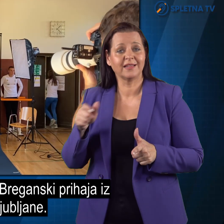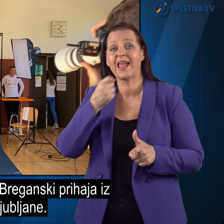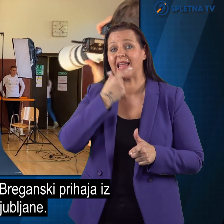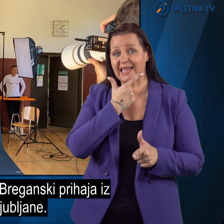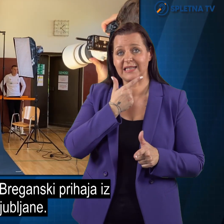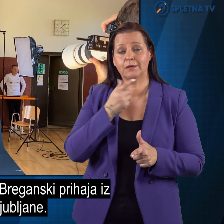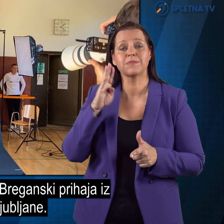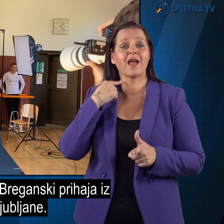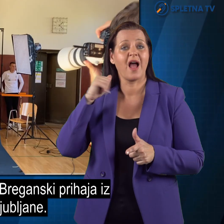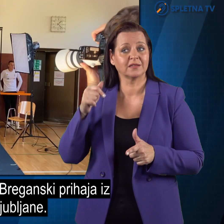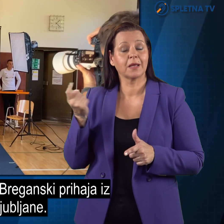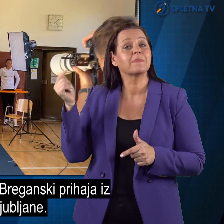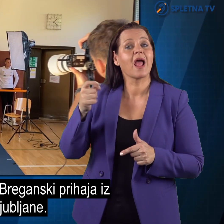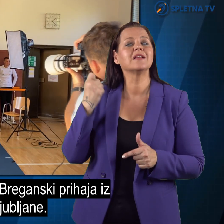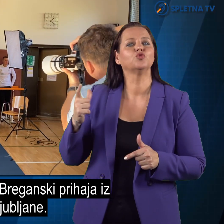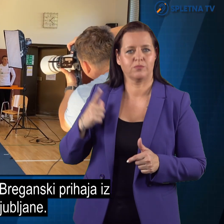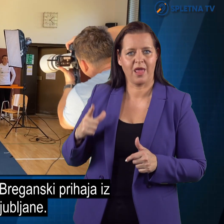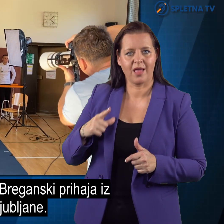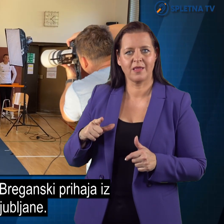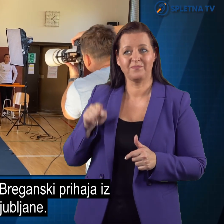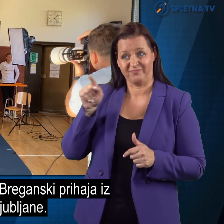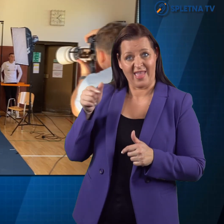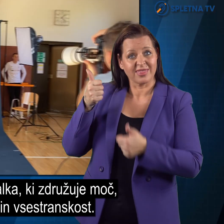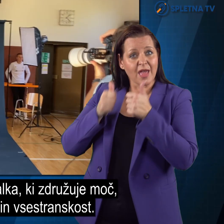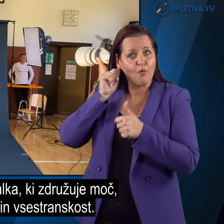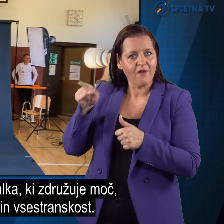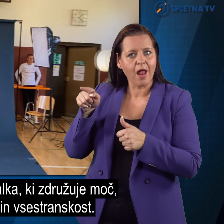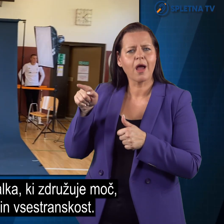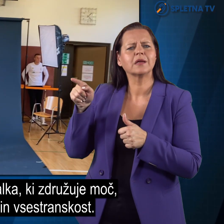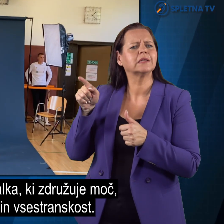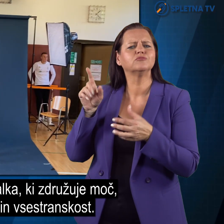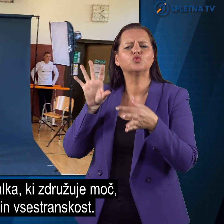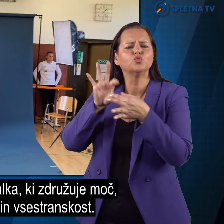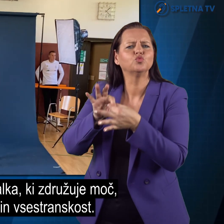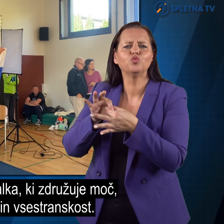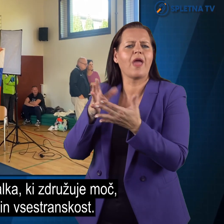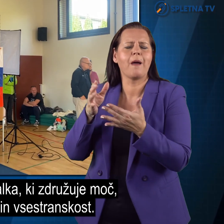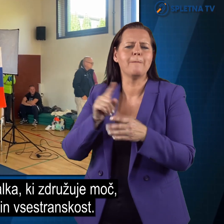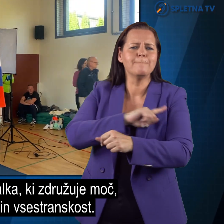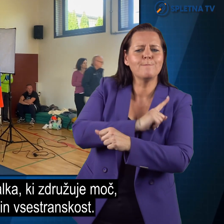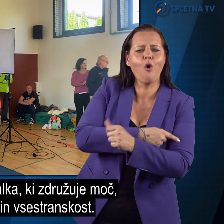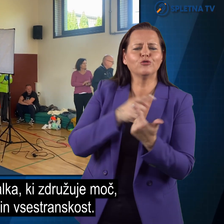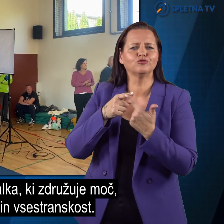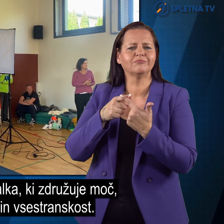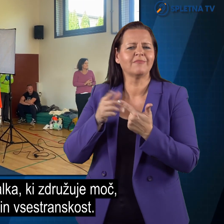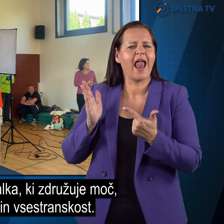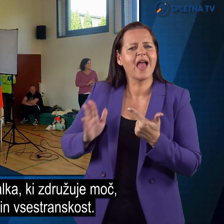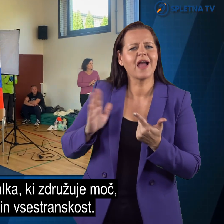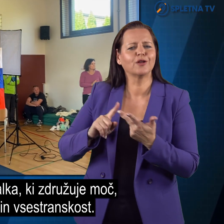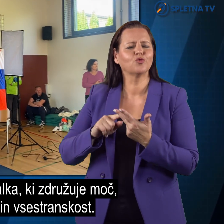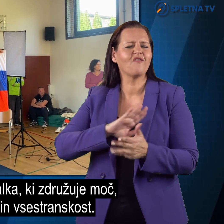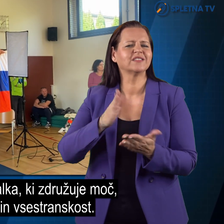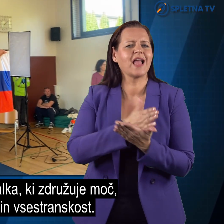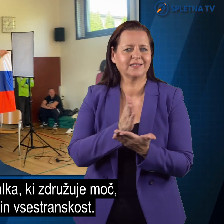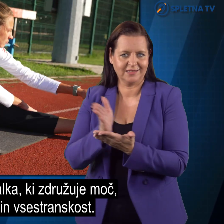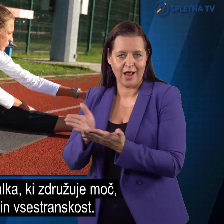Atletinja Iris Breganski prihaja iz Ljubljane. To je tekmovalka, ki združuje moč, eleganco in